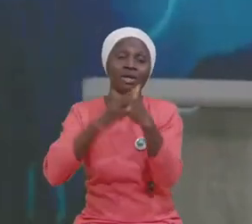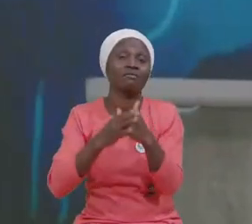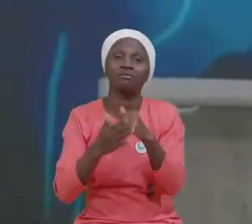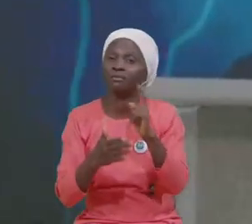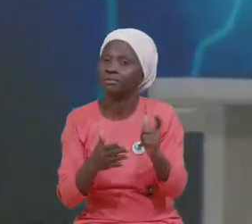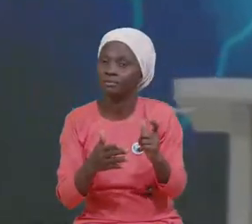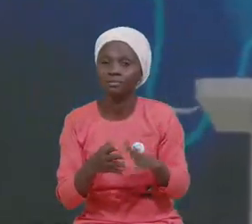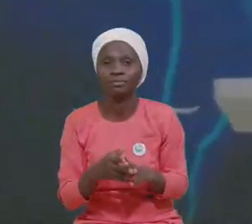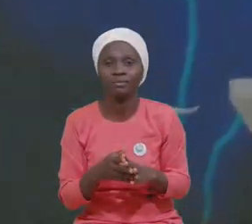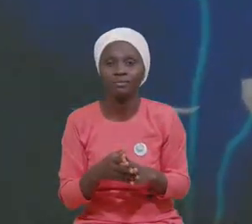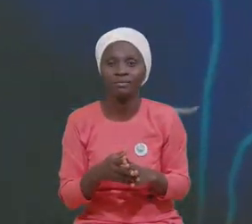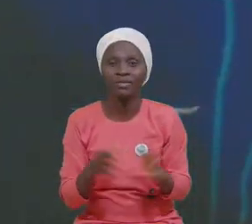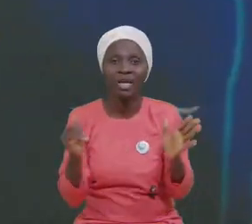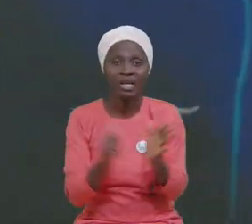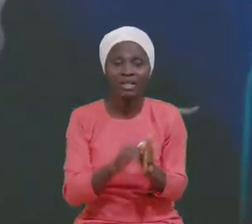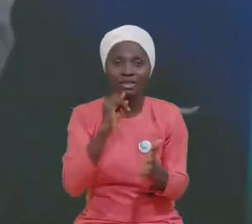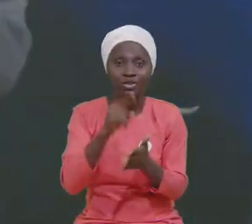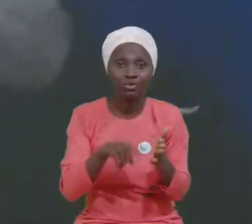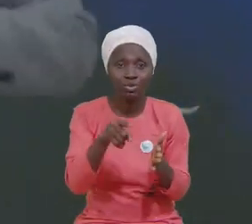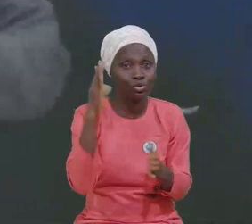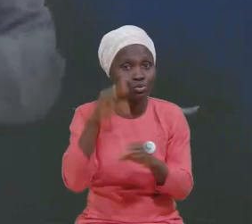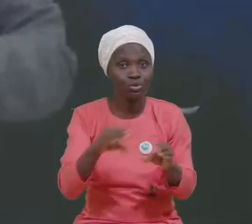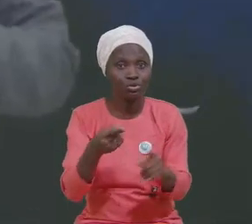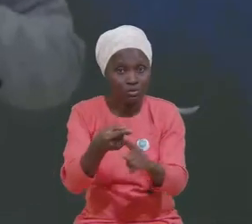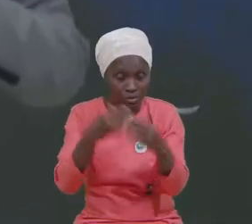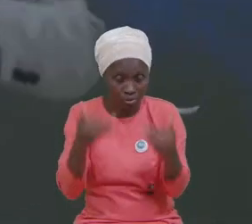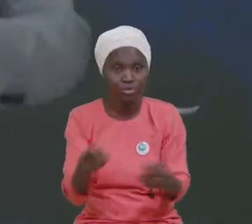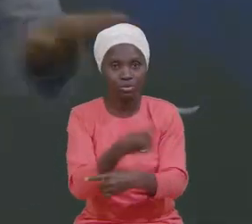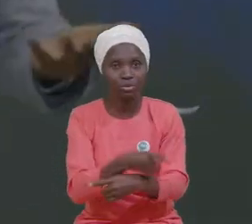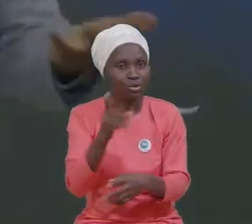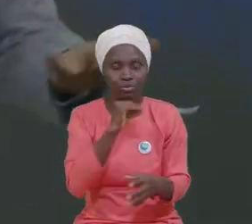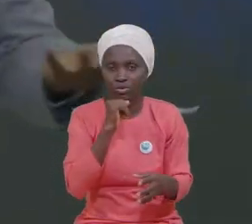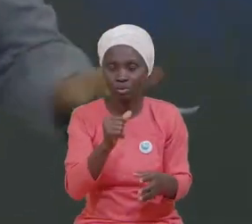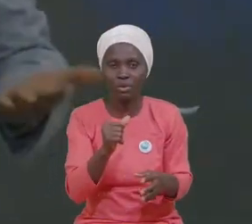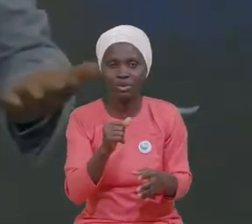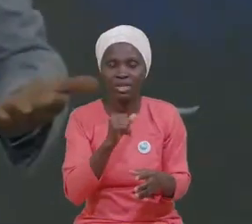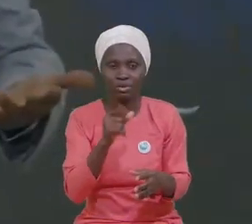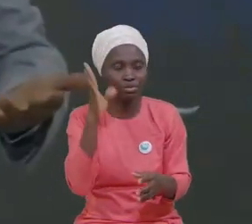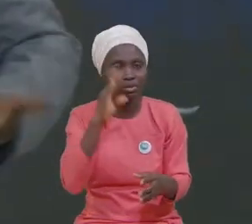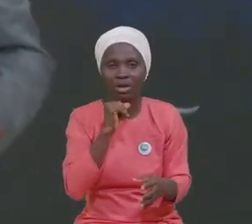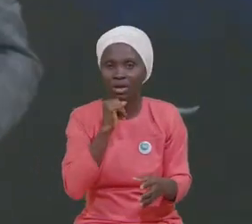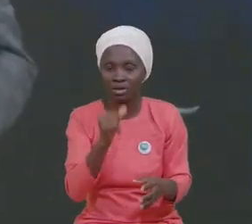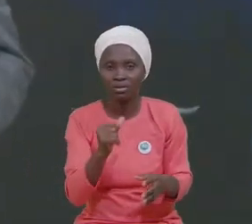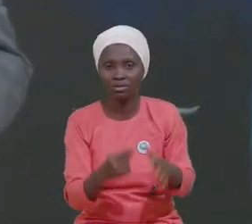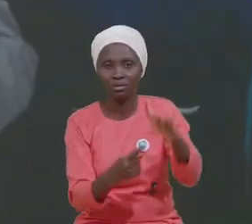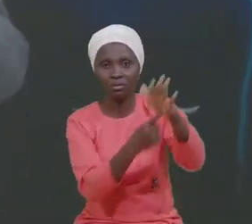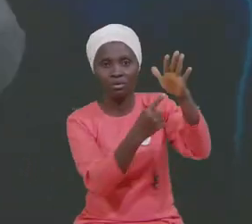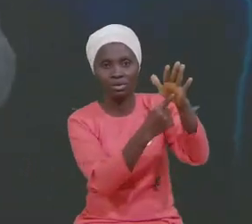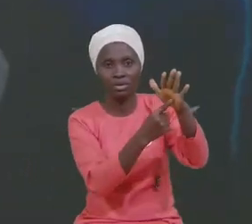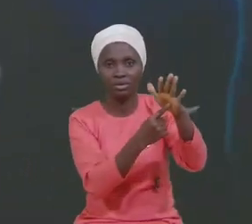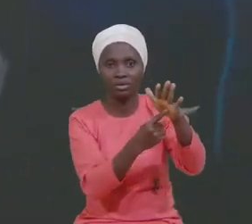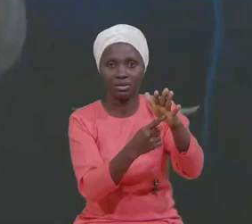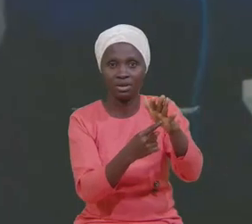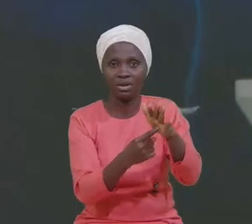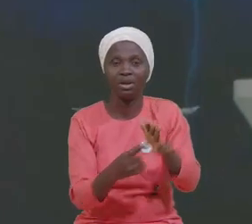est dans les cieux? C'est ce que tu dois faire pas d'aujourd'hui. Tu ne dois pas te publier, hein? Tu ne dois pas sonner ta trompette, hein?